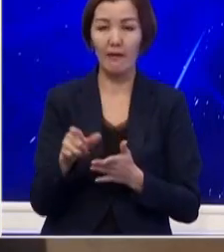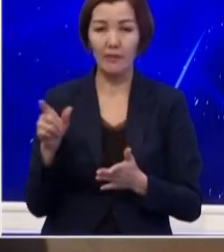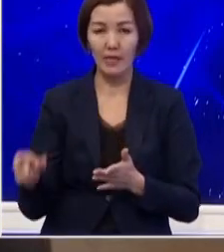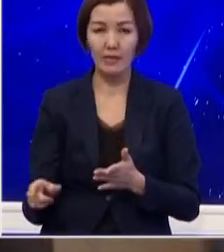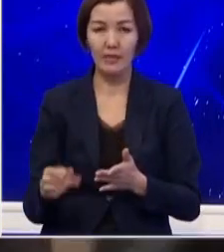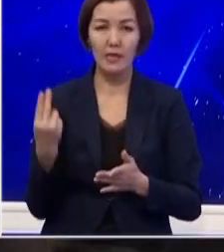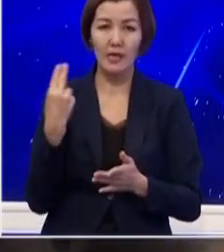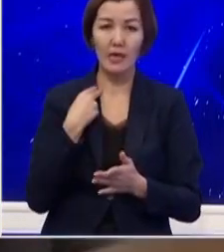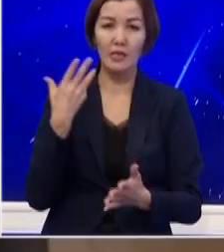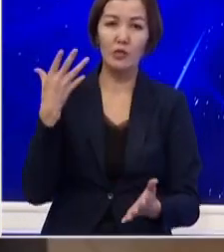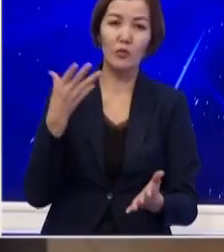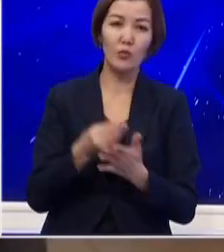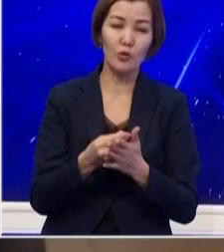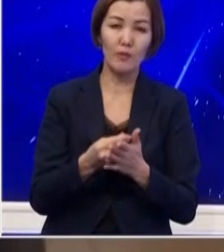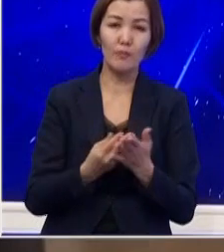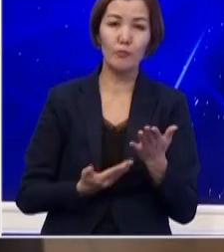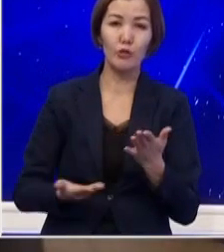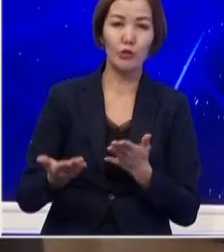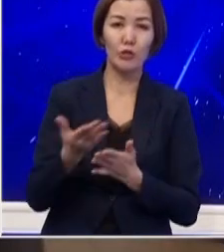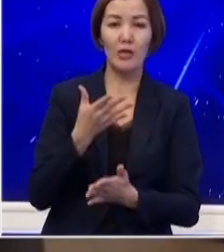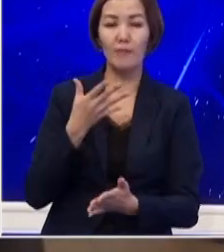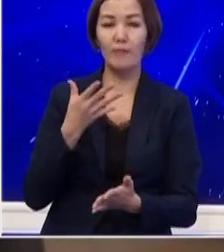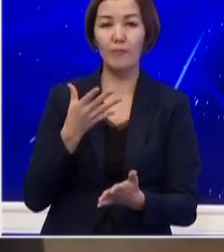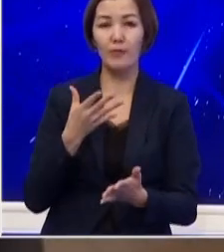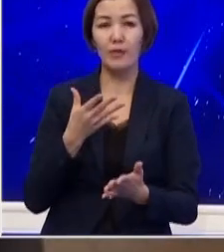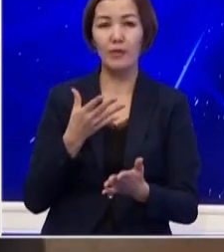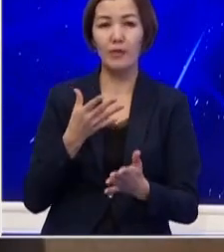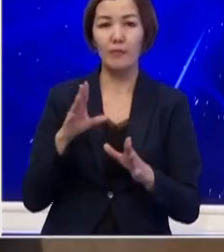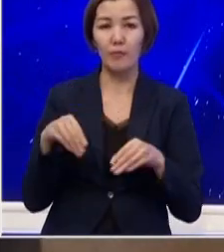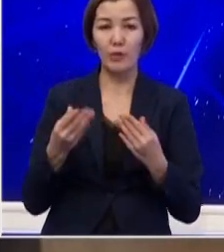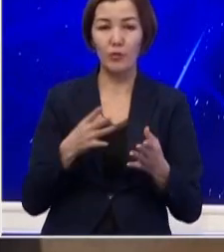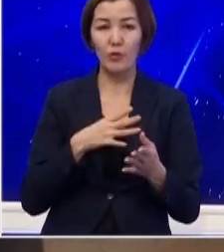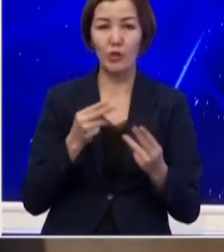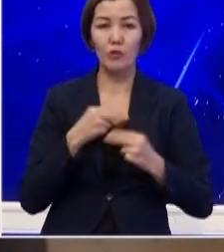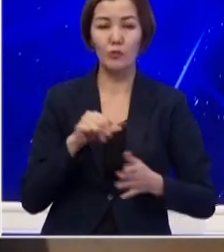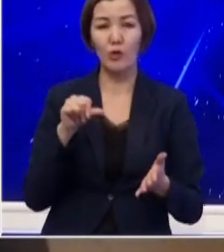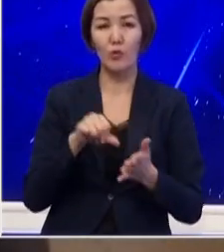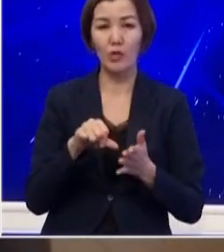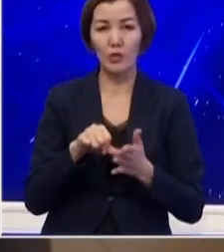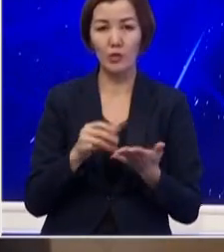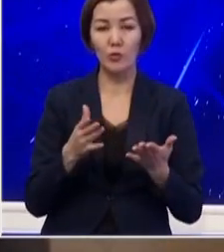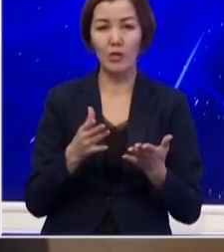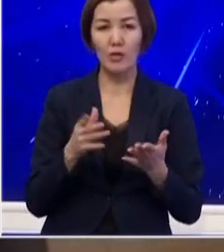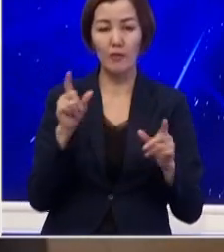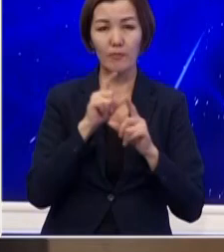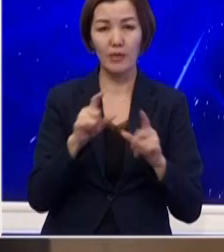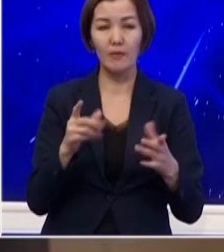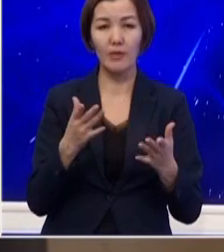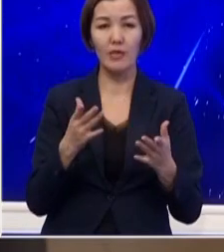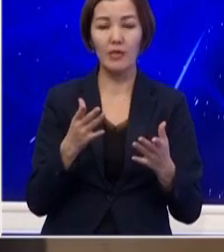адамдардың қарызын өндіріп беруге сот орындаушылар жағынан жұмысқа орналастыру мекемесі